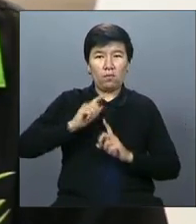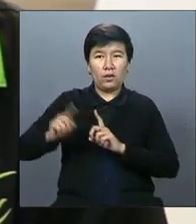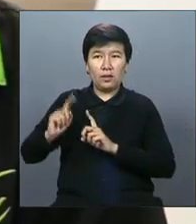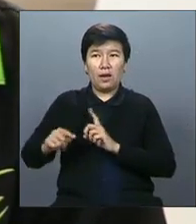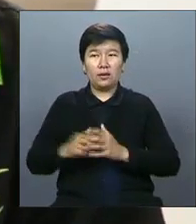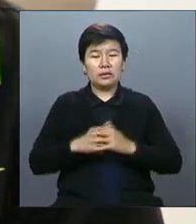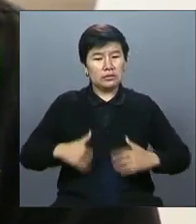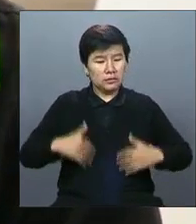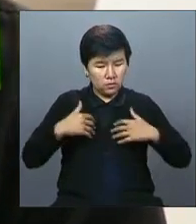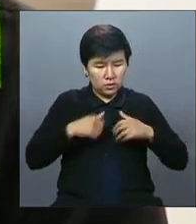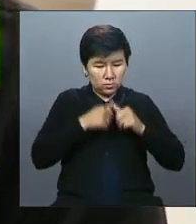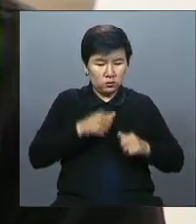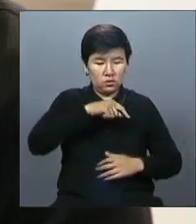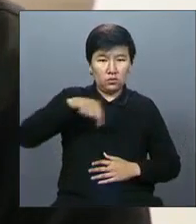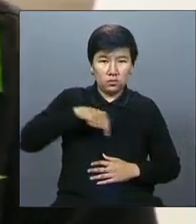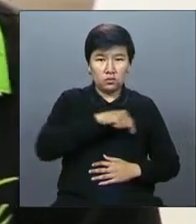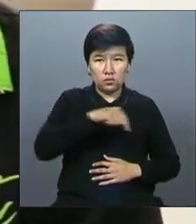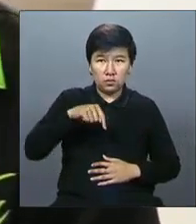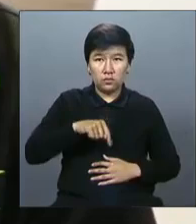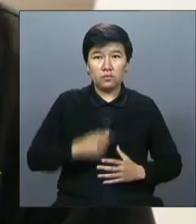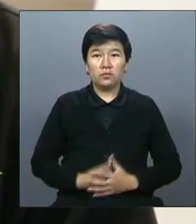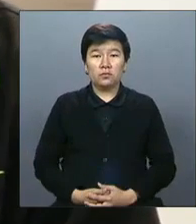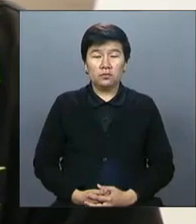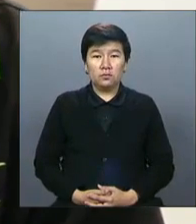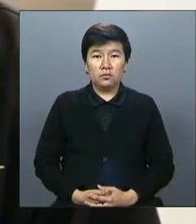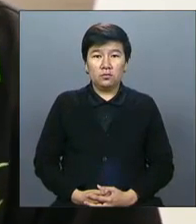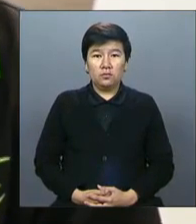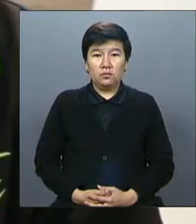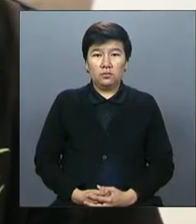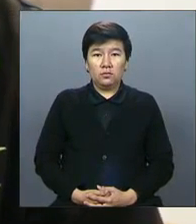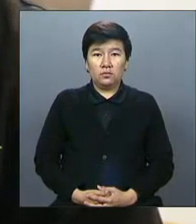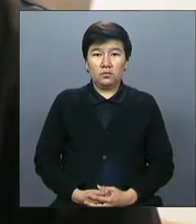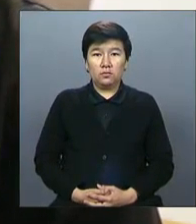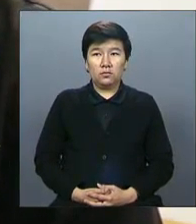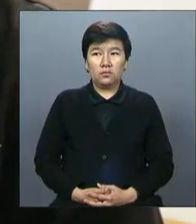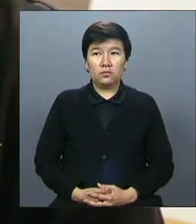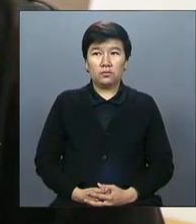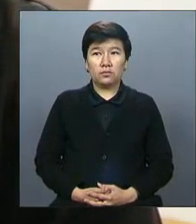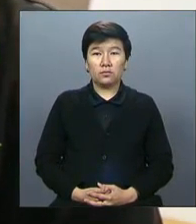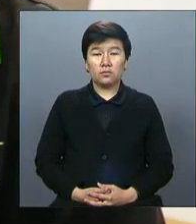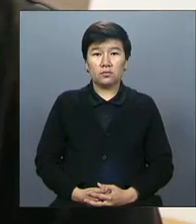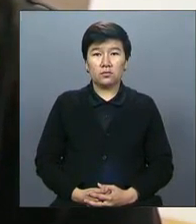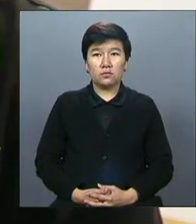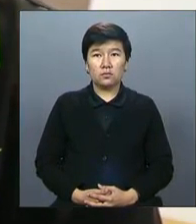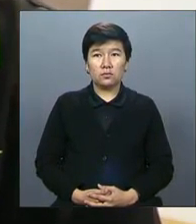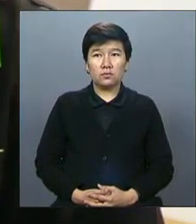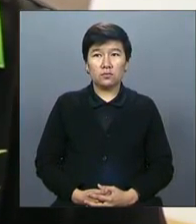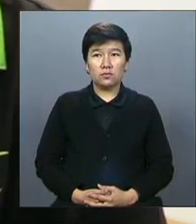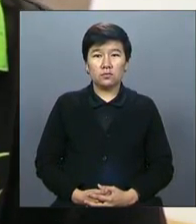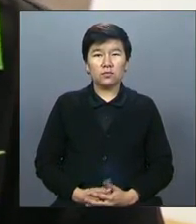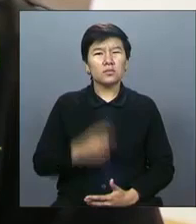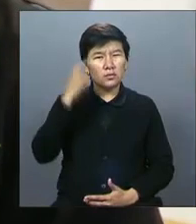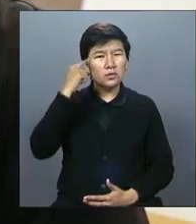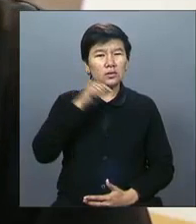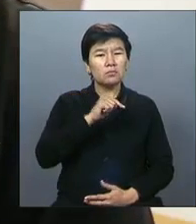อยู่นะทางสุขภาพอะไรต่างๆเนี่ยซึ่งมันเป็นการรักษาวิถีชุมชนแบบ